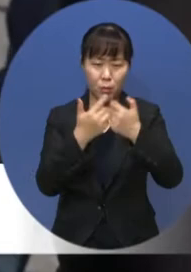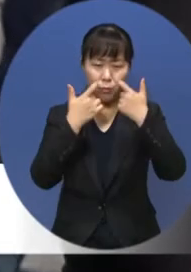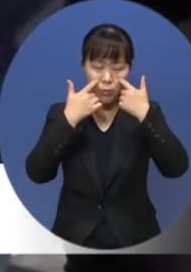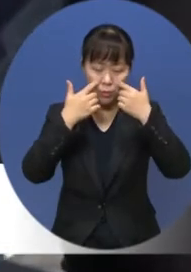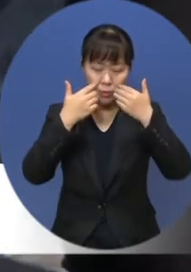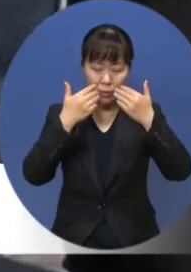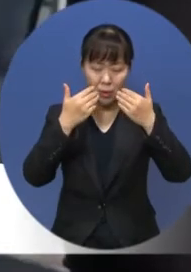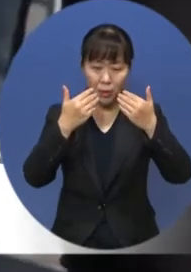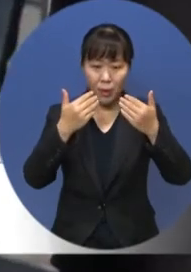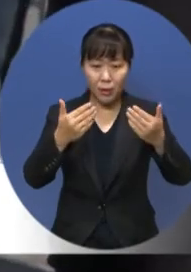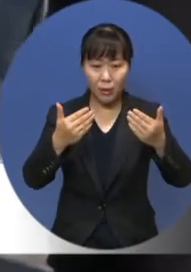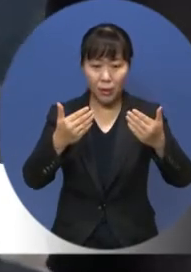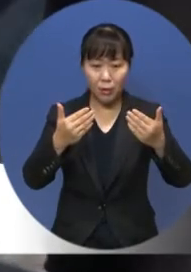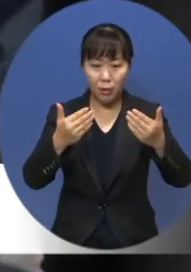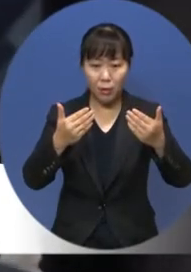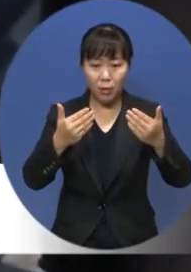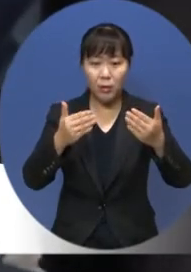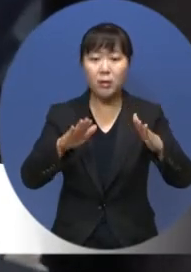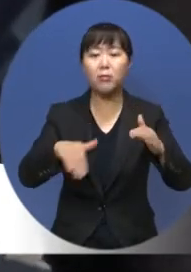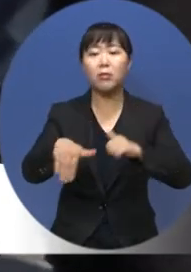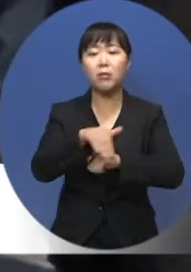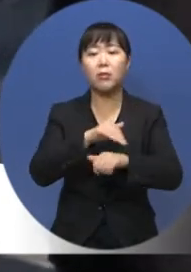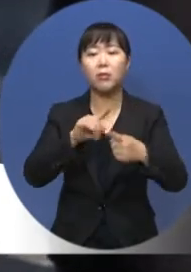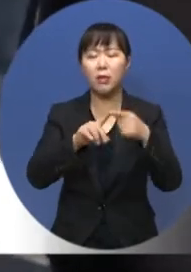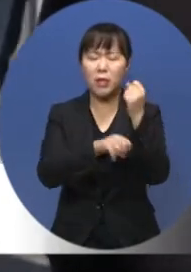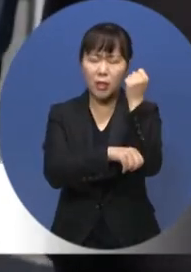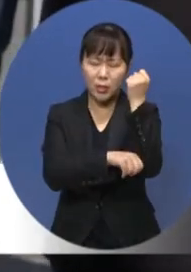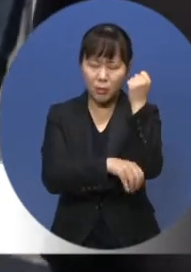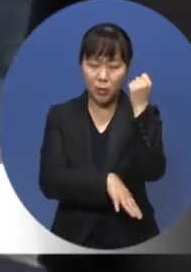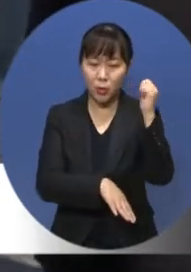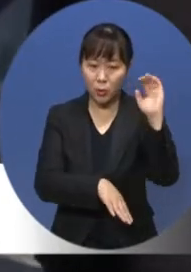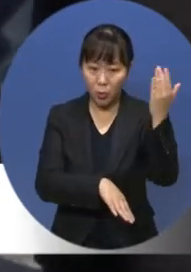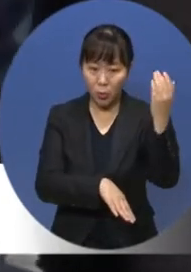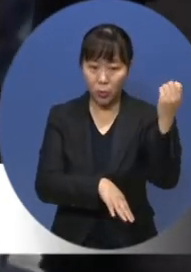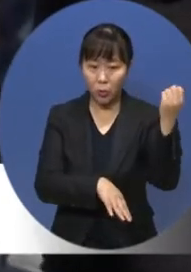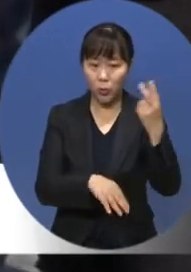분명히 이러한 것들이 기본이 되고